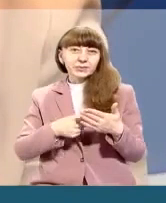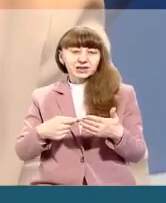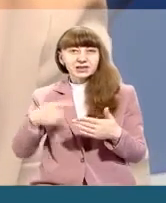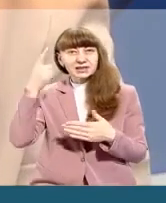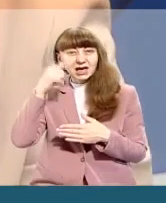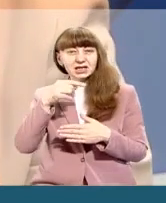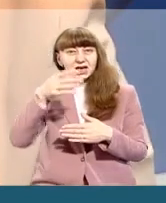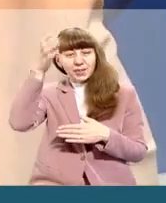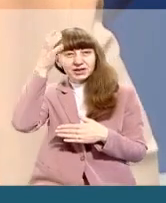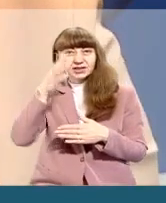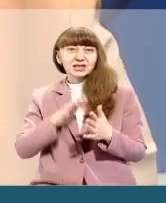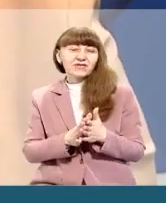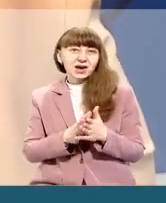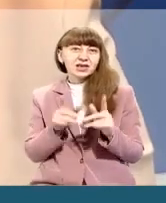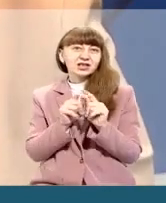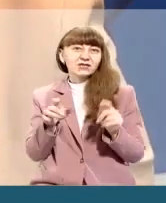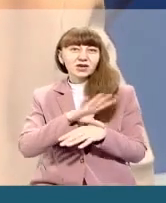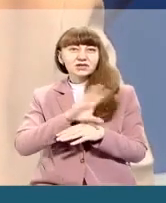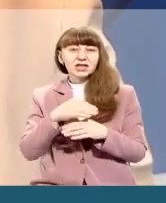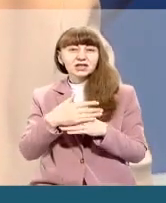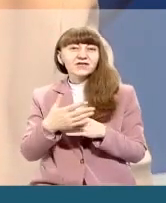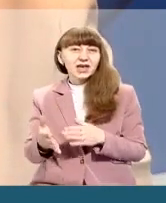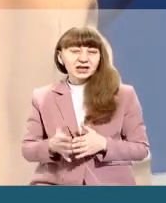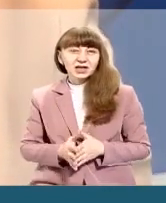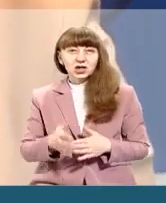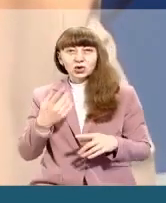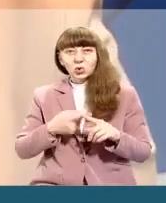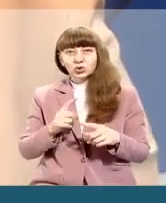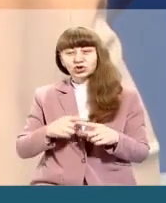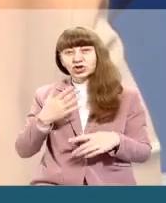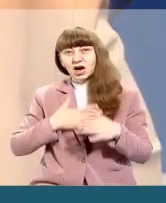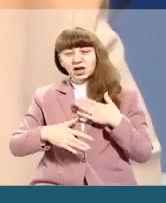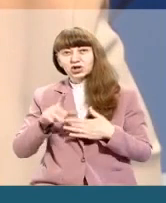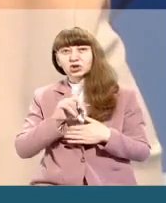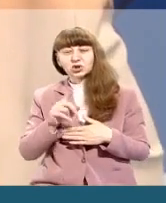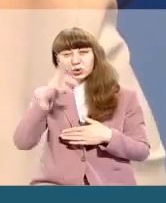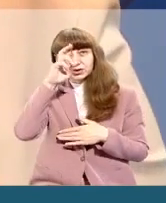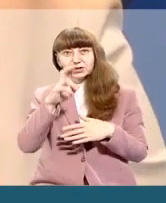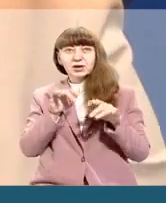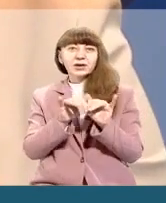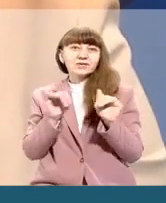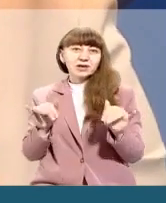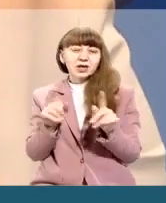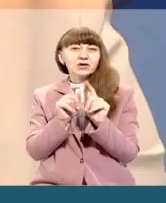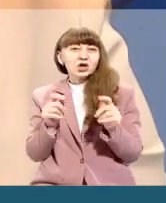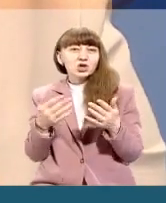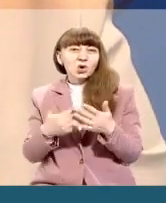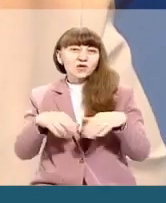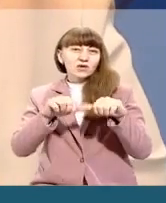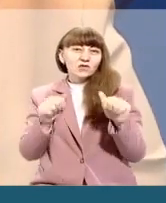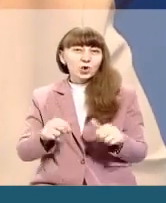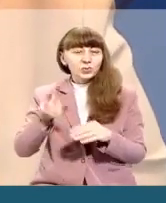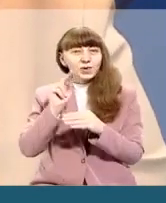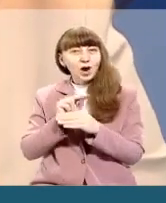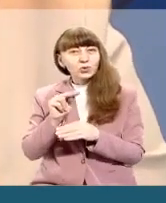все двери, а я работаю в сфере образования. Очень рада, что страна процветает, появляются новые методики образования и подходы